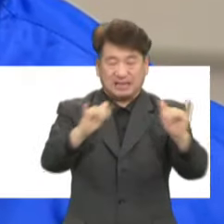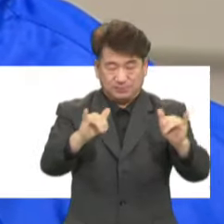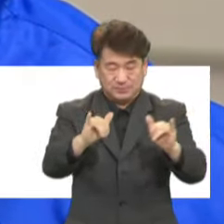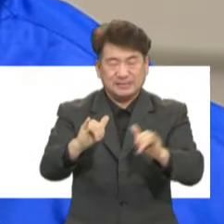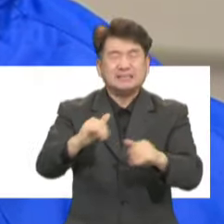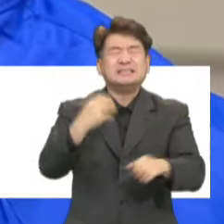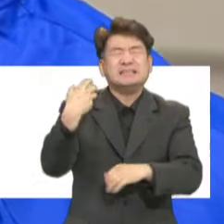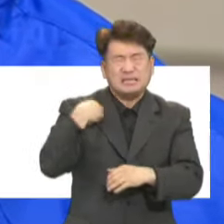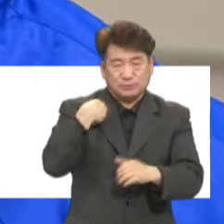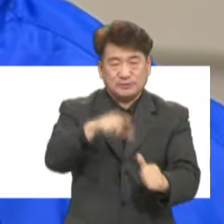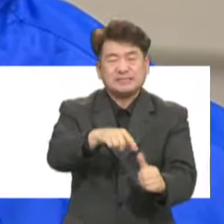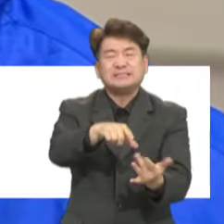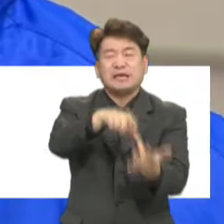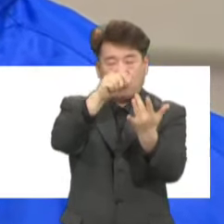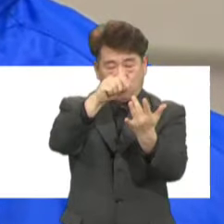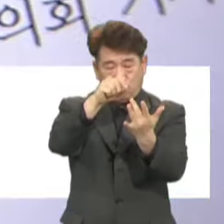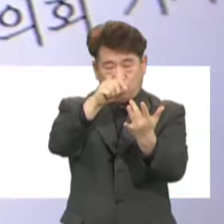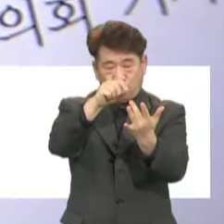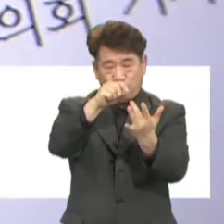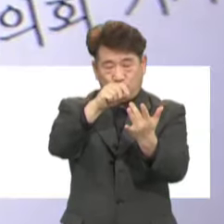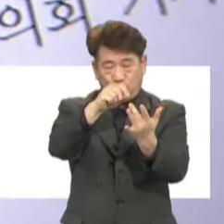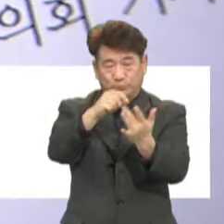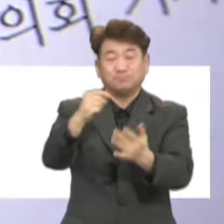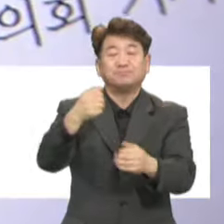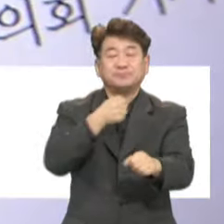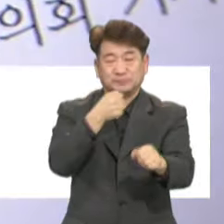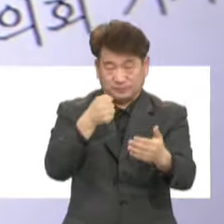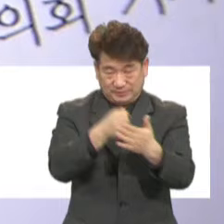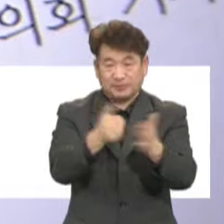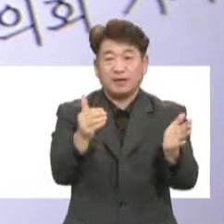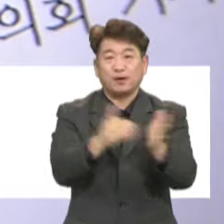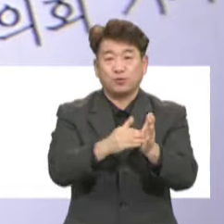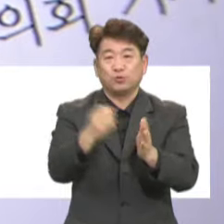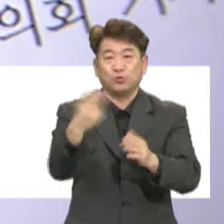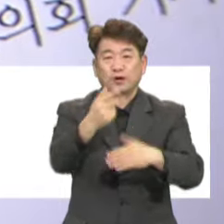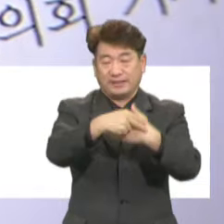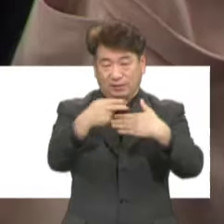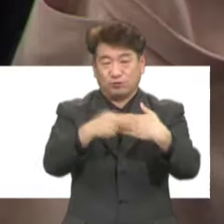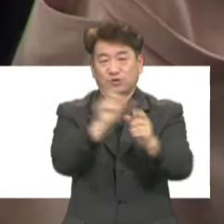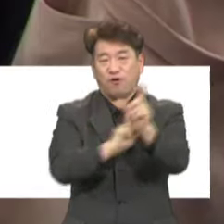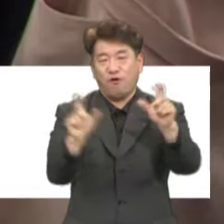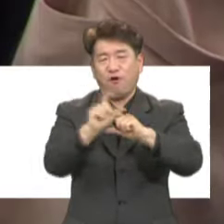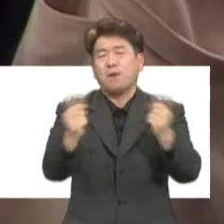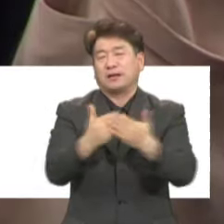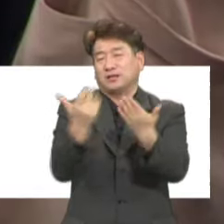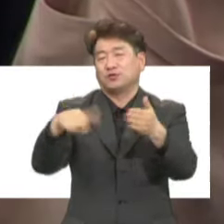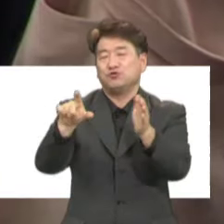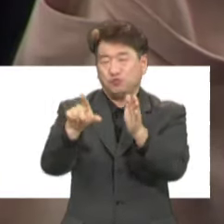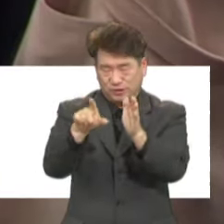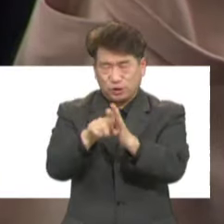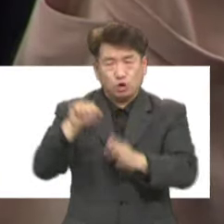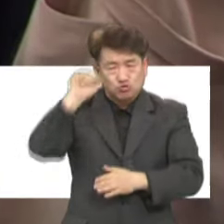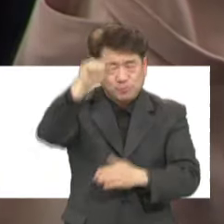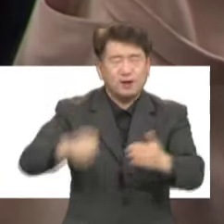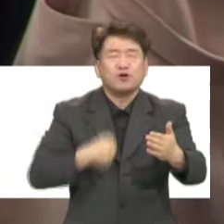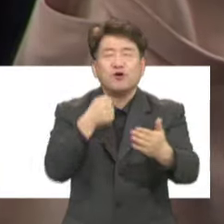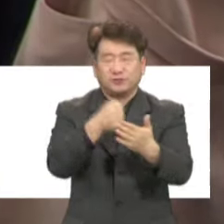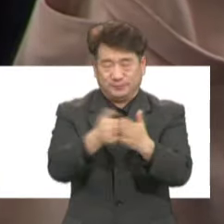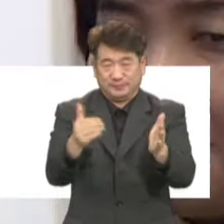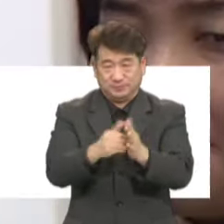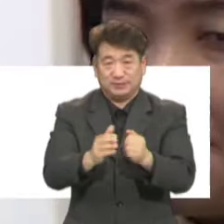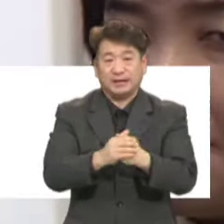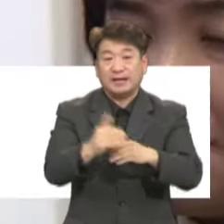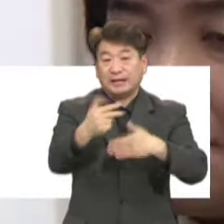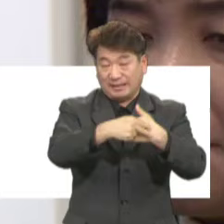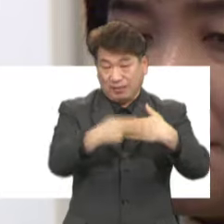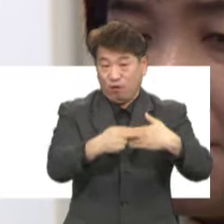냈다면서 윤성열 정권의 폭주를 맡고 대덕을 더 크게 발전시키기 위해 출마에 결심했다고 밝혔습니다 대전